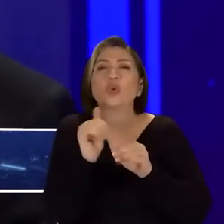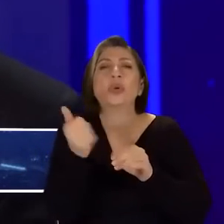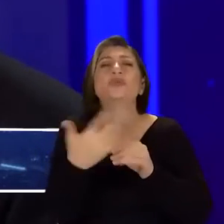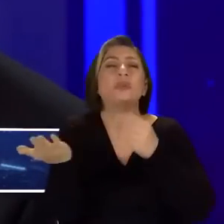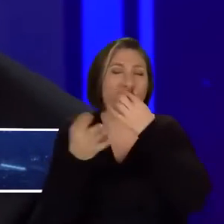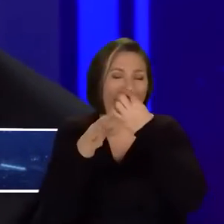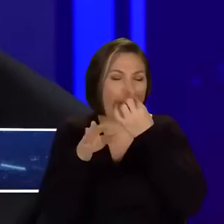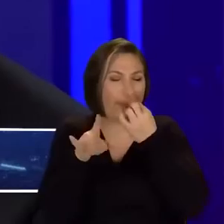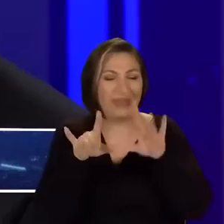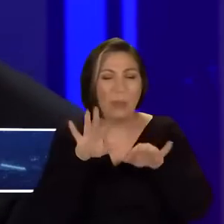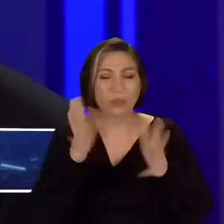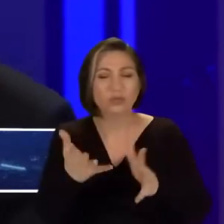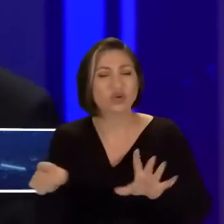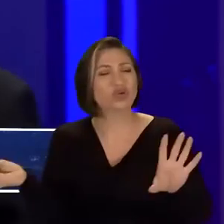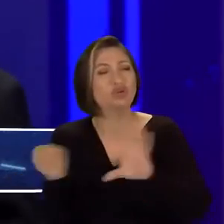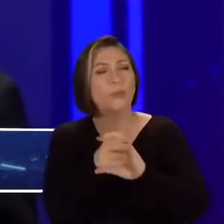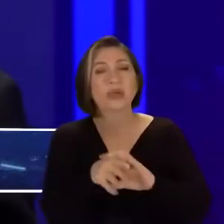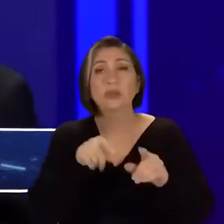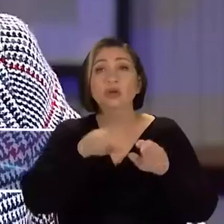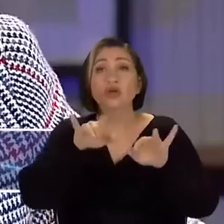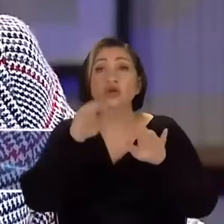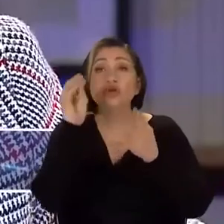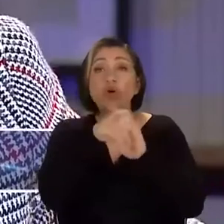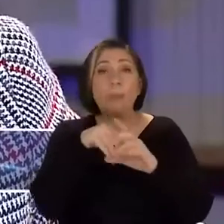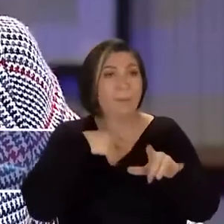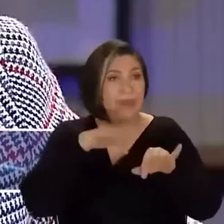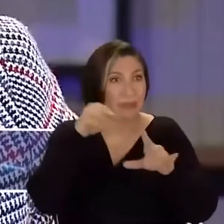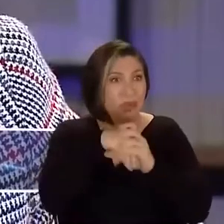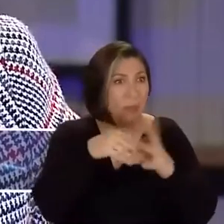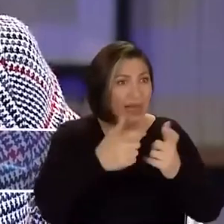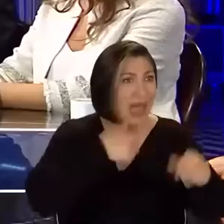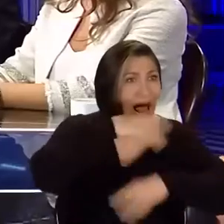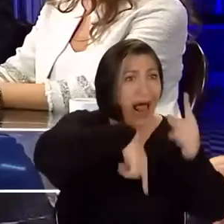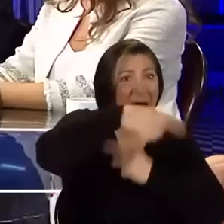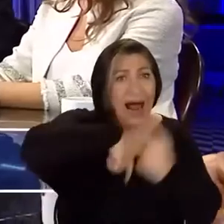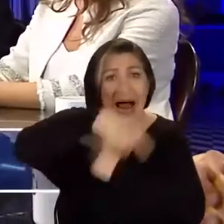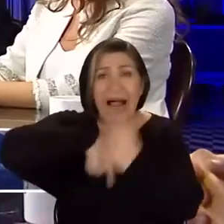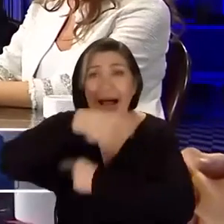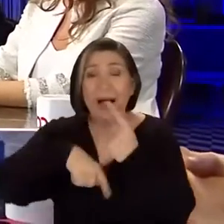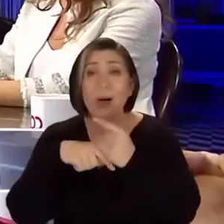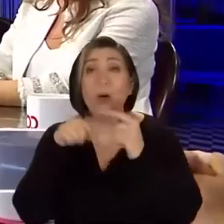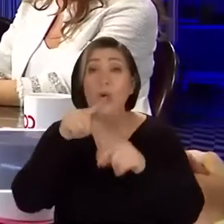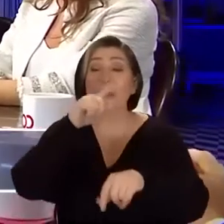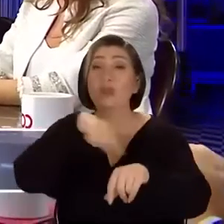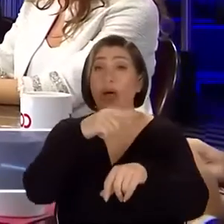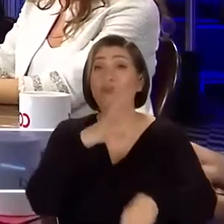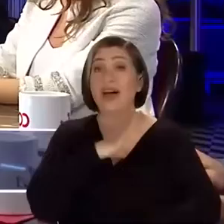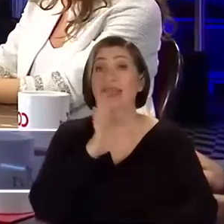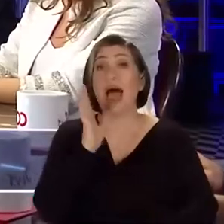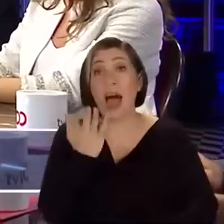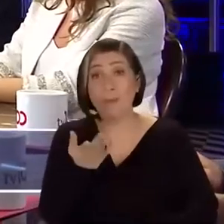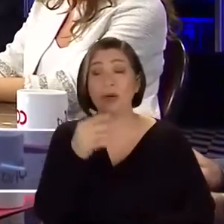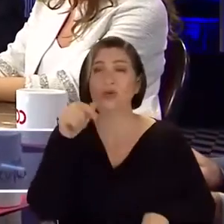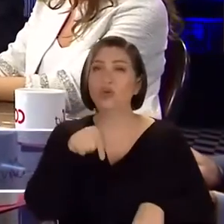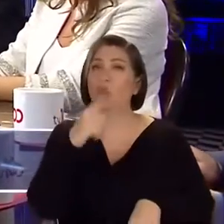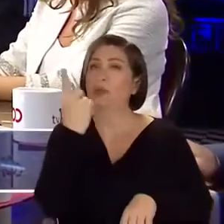önemsememiş, bilgisayar bozulmuş, atmış çöpe. Şimdi çöpleri karıştırıyor, neredeydi bilgisayarın falan diye. O öyle bir dönem vardı ama